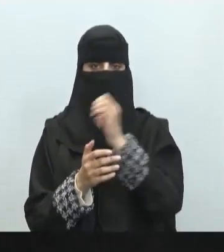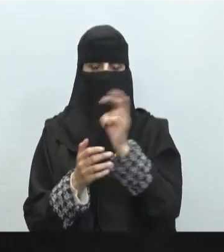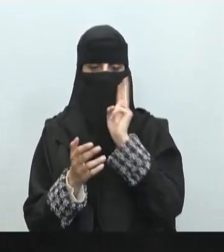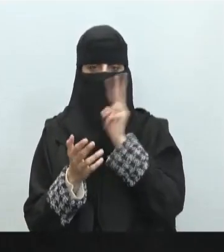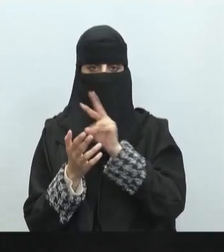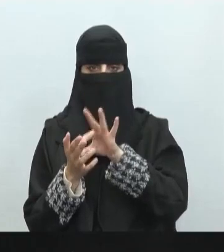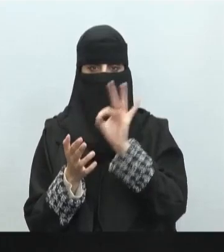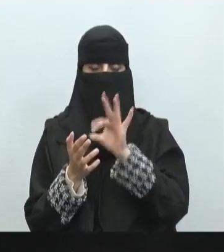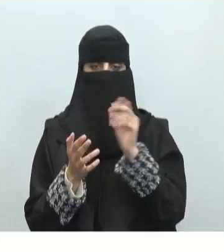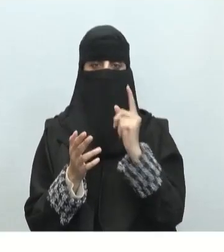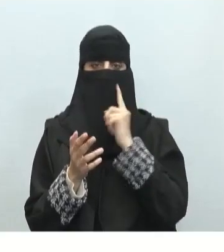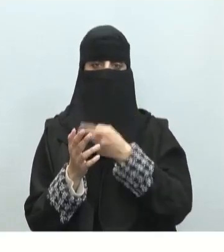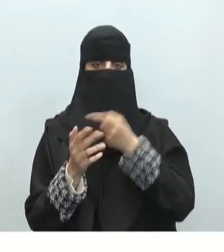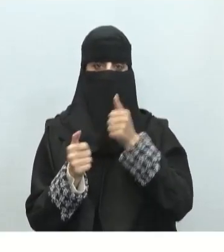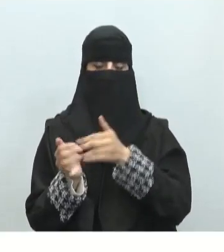بهذه